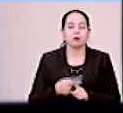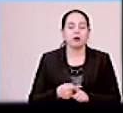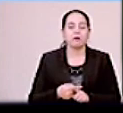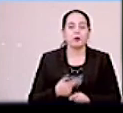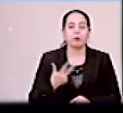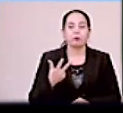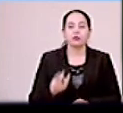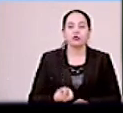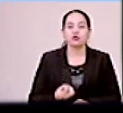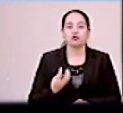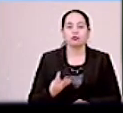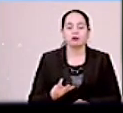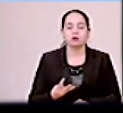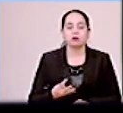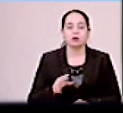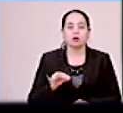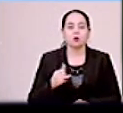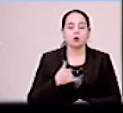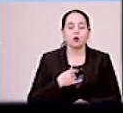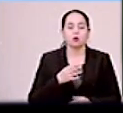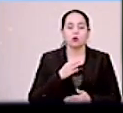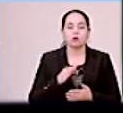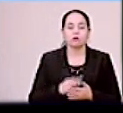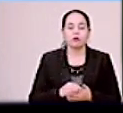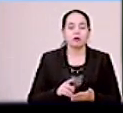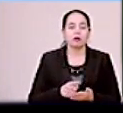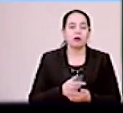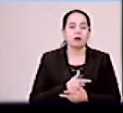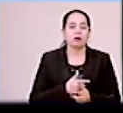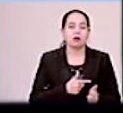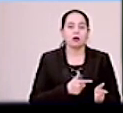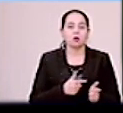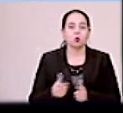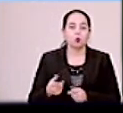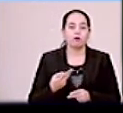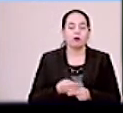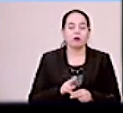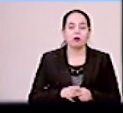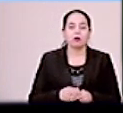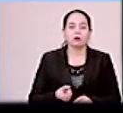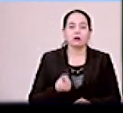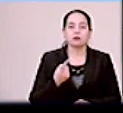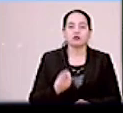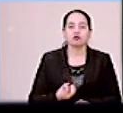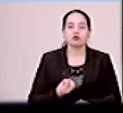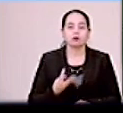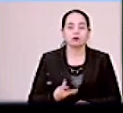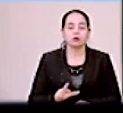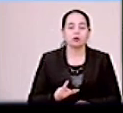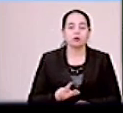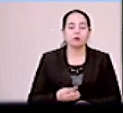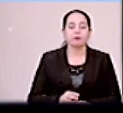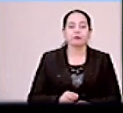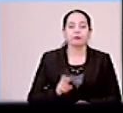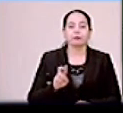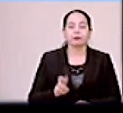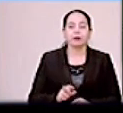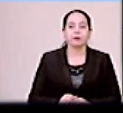3 четырнадцатых. И у нас ответ готов, это 11 четырнадцатых. Пункт